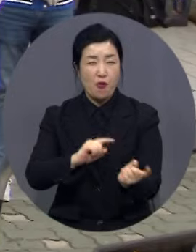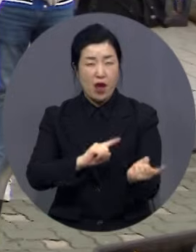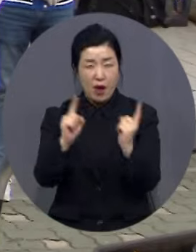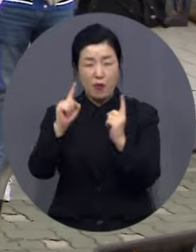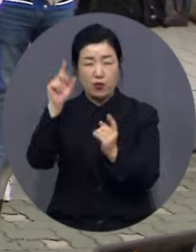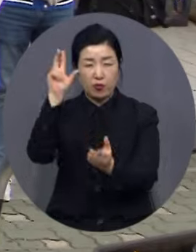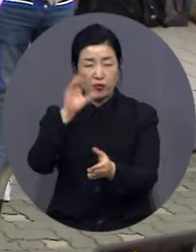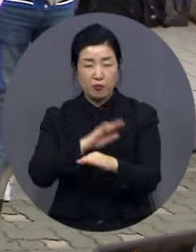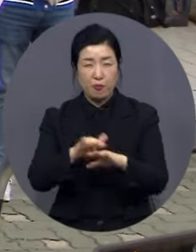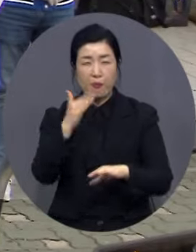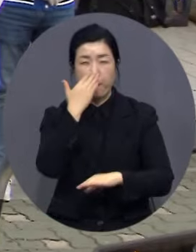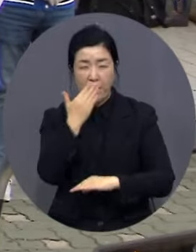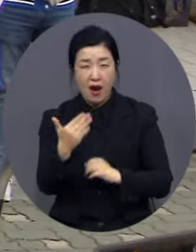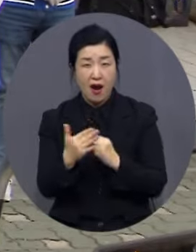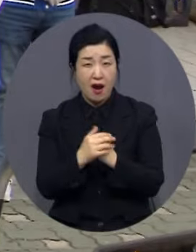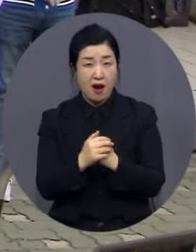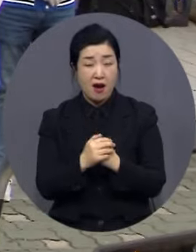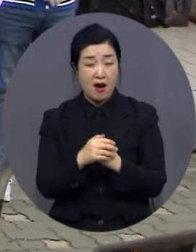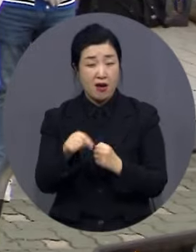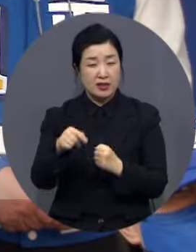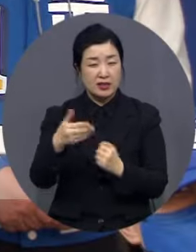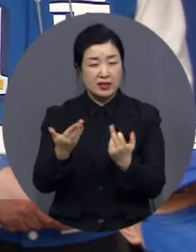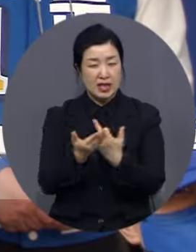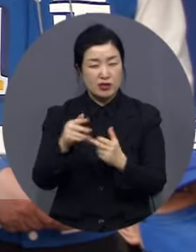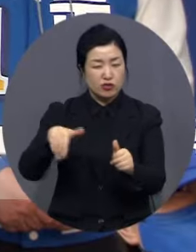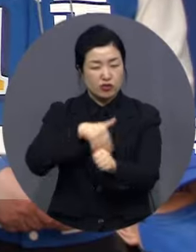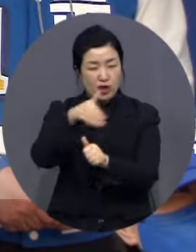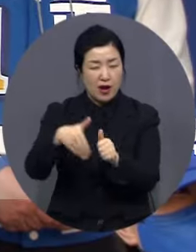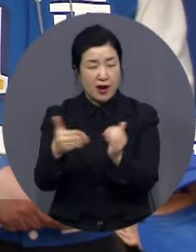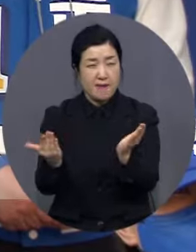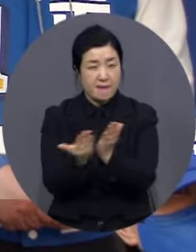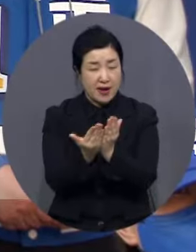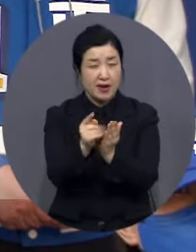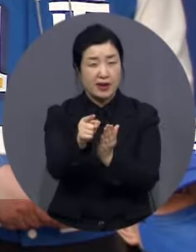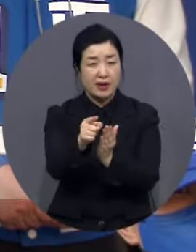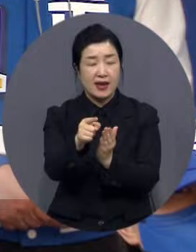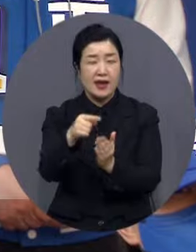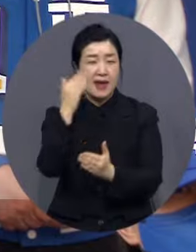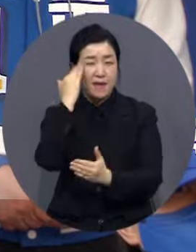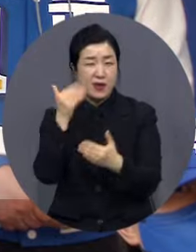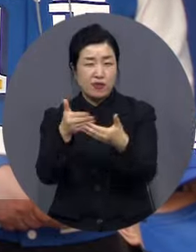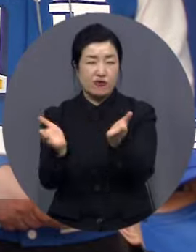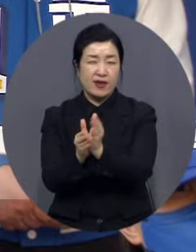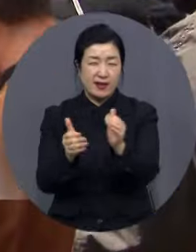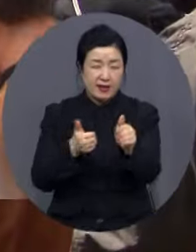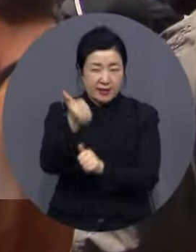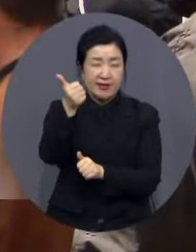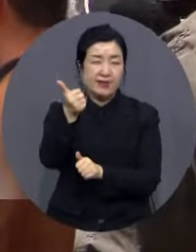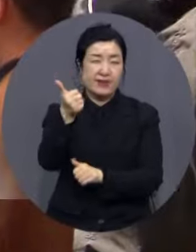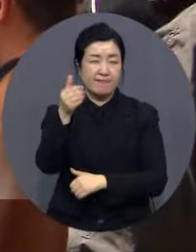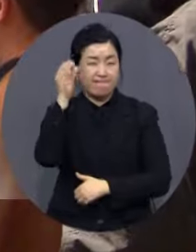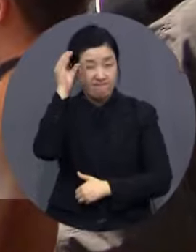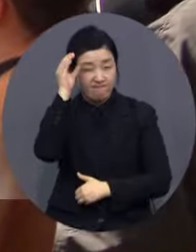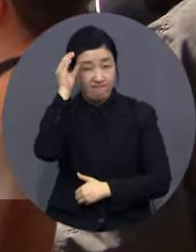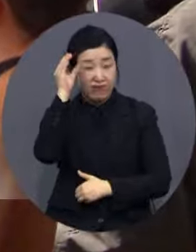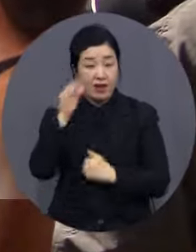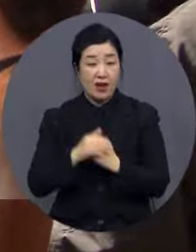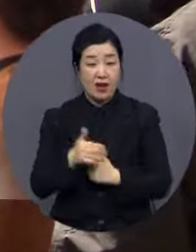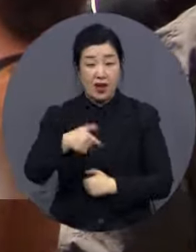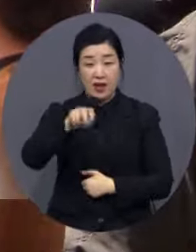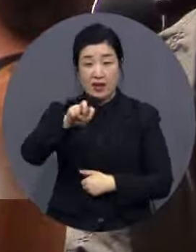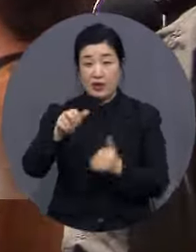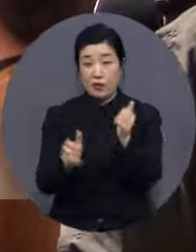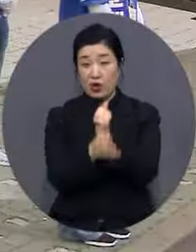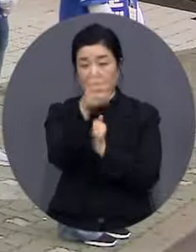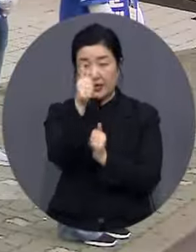전국 선거 판세의 시금석인 제주의 상황을 감안하면 민주당의 승리를 기대한다고 말했습니다 겠죠 김위원장은